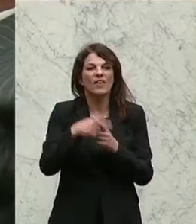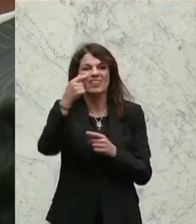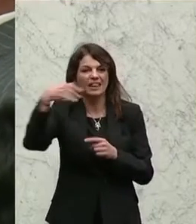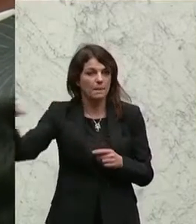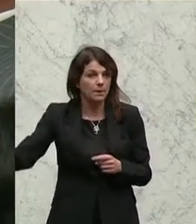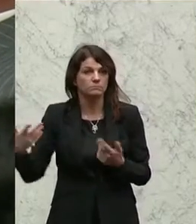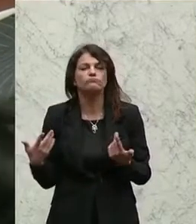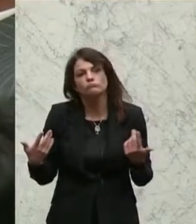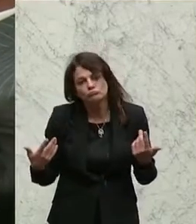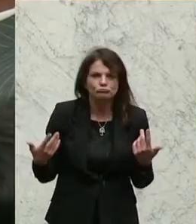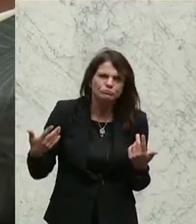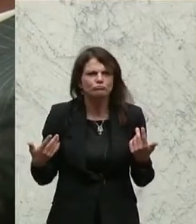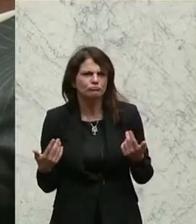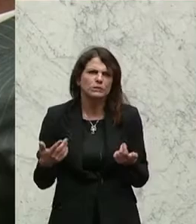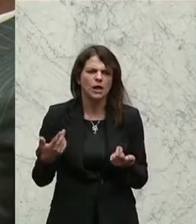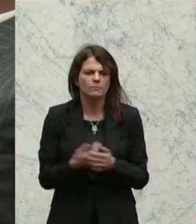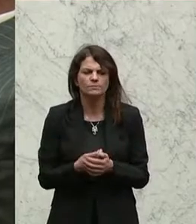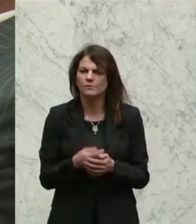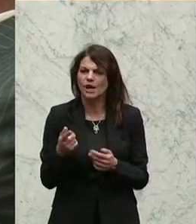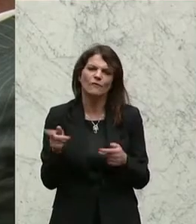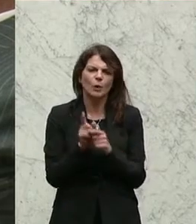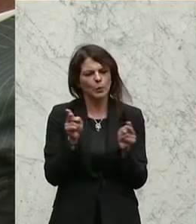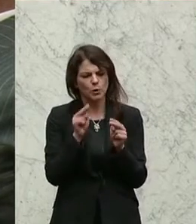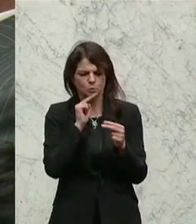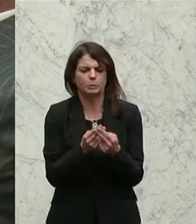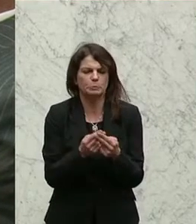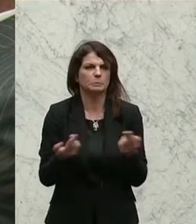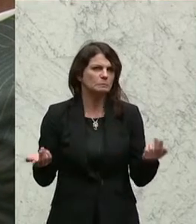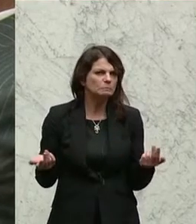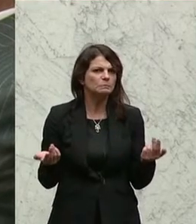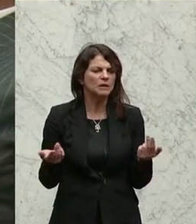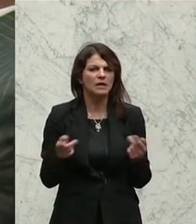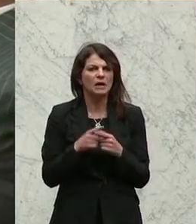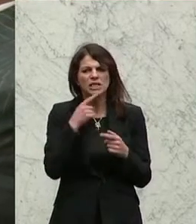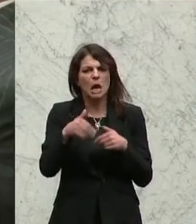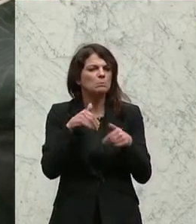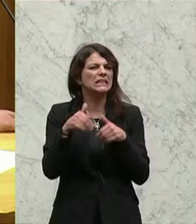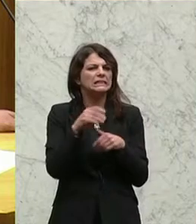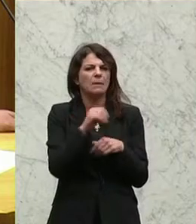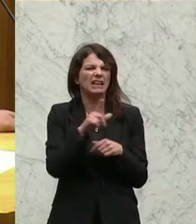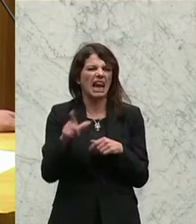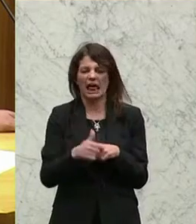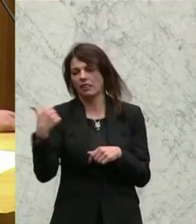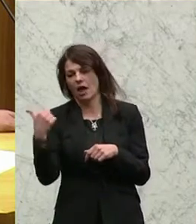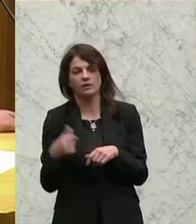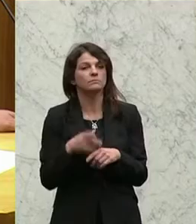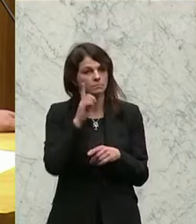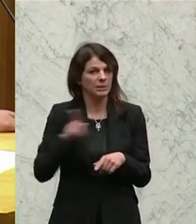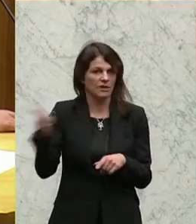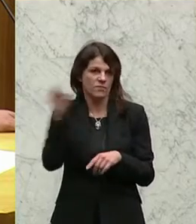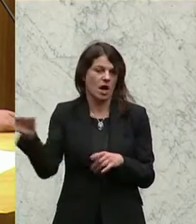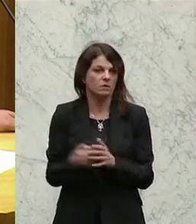TTIP, ja, dass man da kurz und bündig nur auf den Minister Mitterlehner verweist,